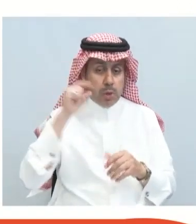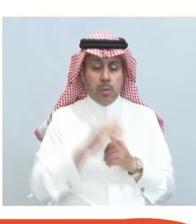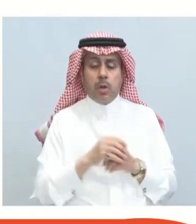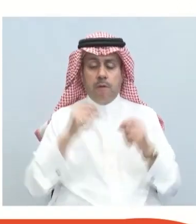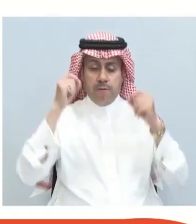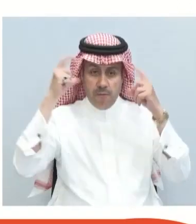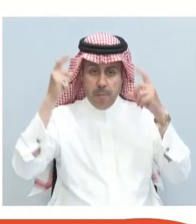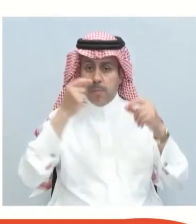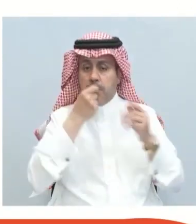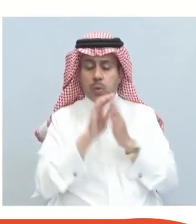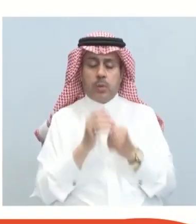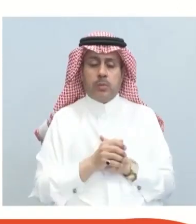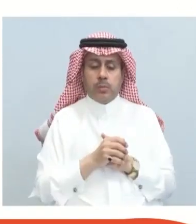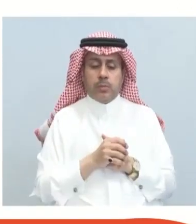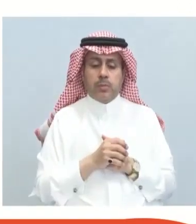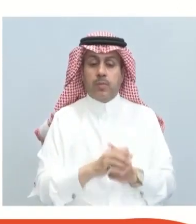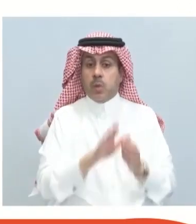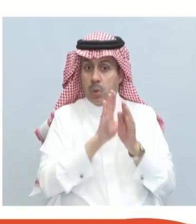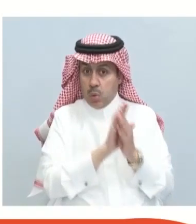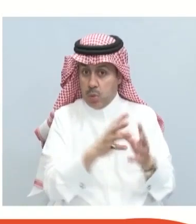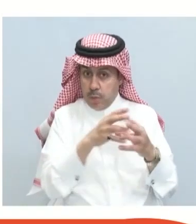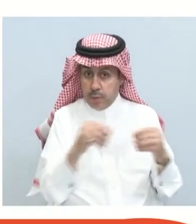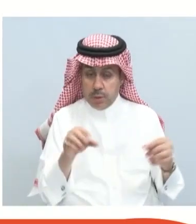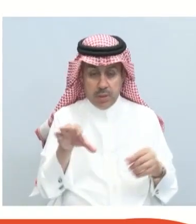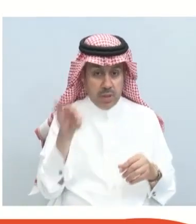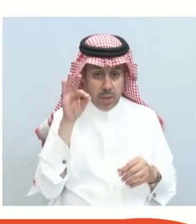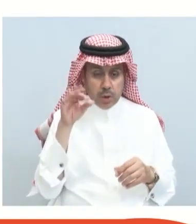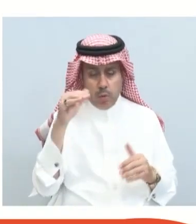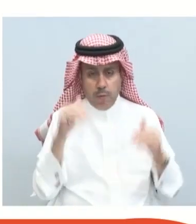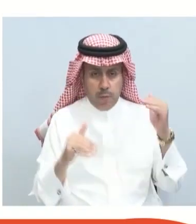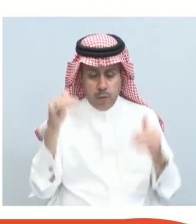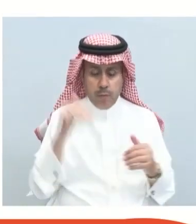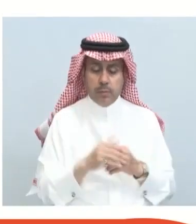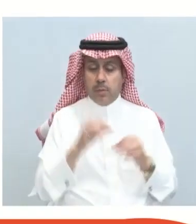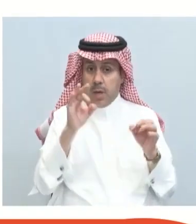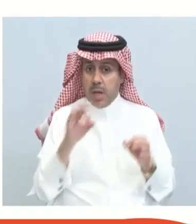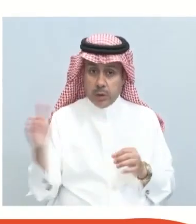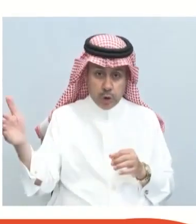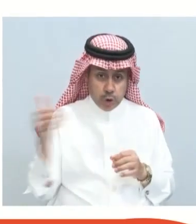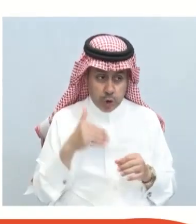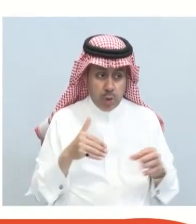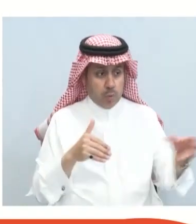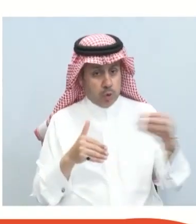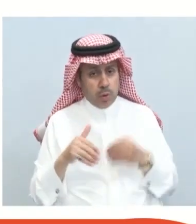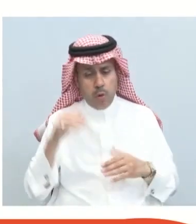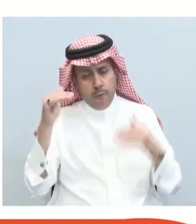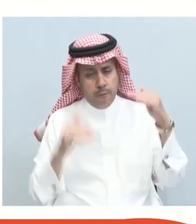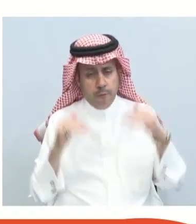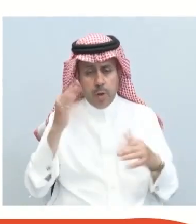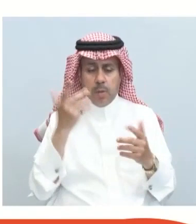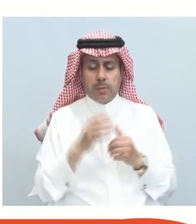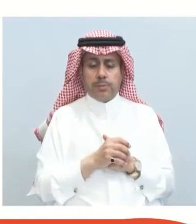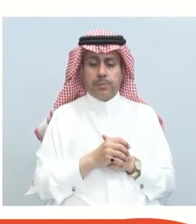الكريم الاول يعين المفسر على استخراج الفروق بين هذه الايه الوارده في صوره كذا وصوره كذا فرق